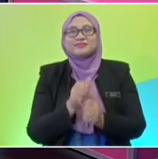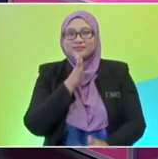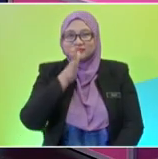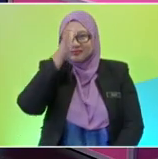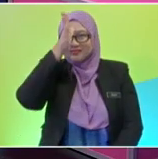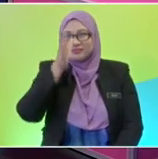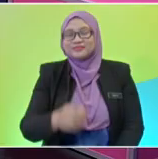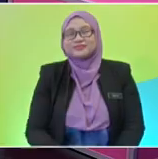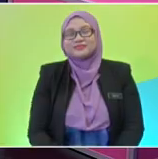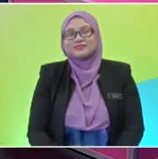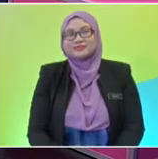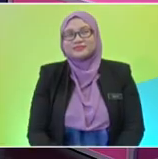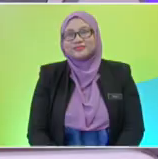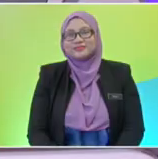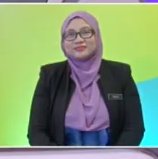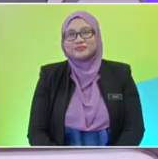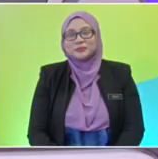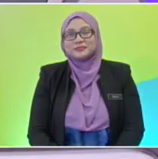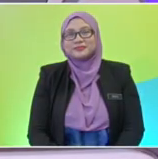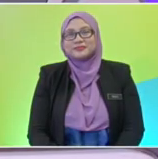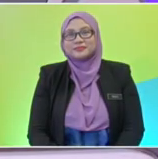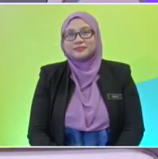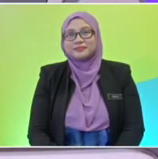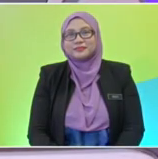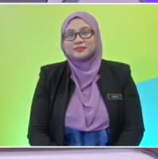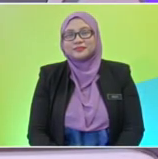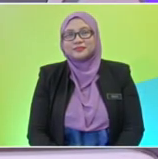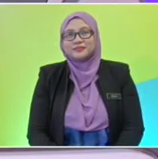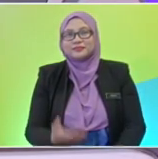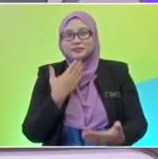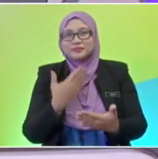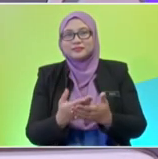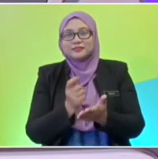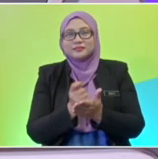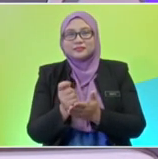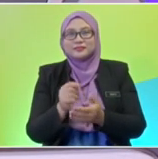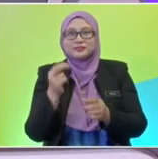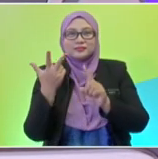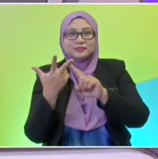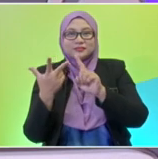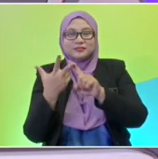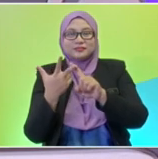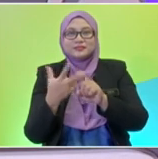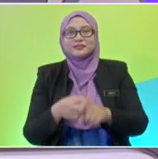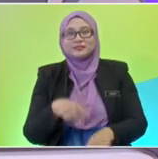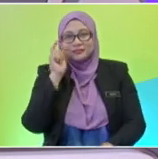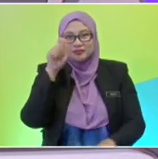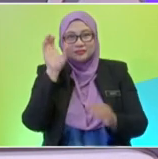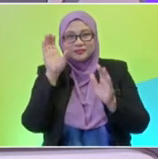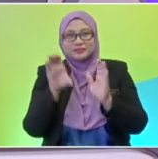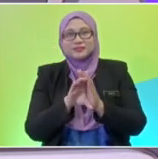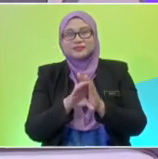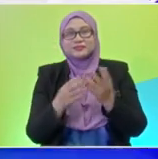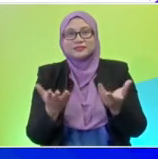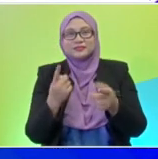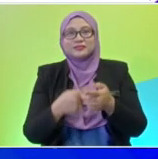Oke next kita akan lihat kebaikan toleransi yang ketiga teliti situasi gambar ini dulu oke